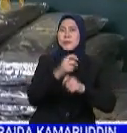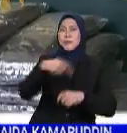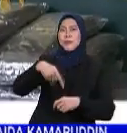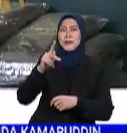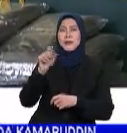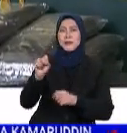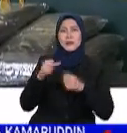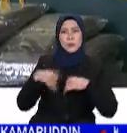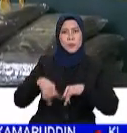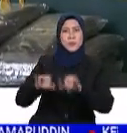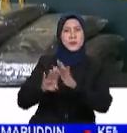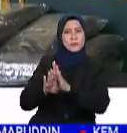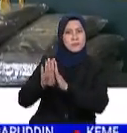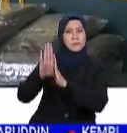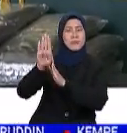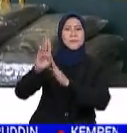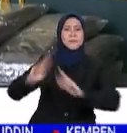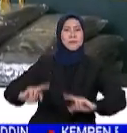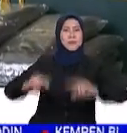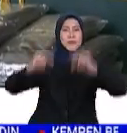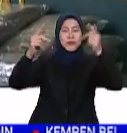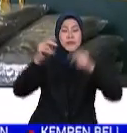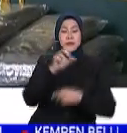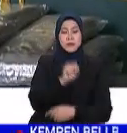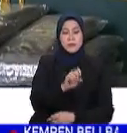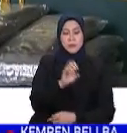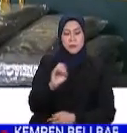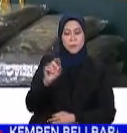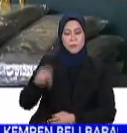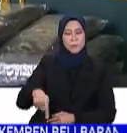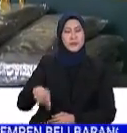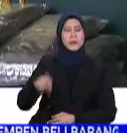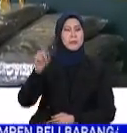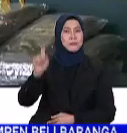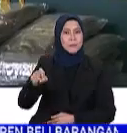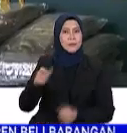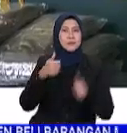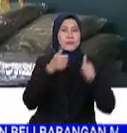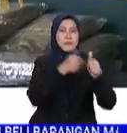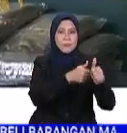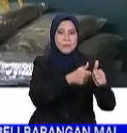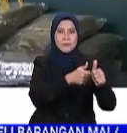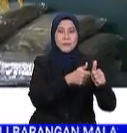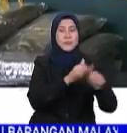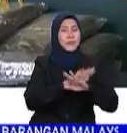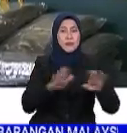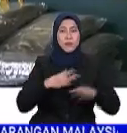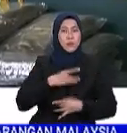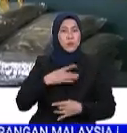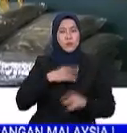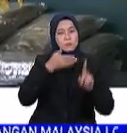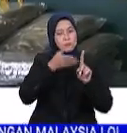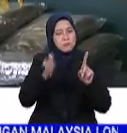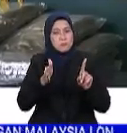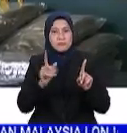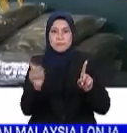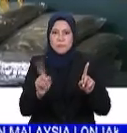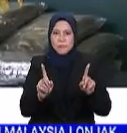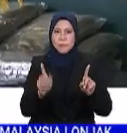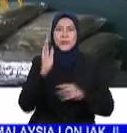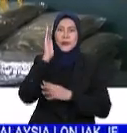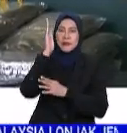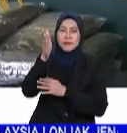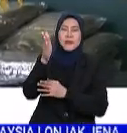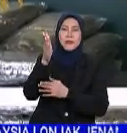terus membangun dan pulih, prosedur operasi standard SOP perlu sentiasa dipatuhi. Jangan sewenangnya melanggar SOP yang